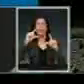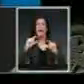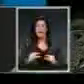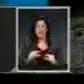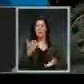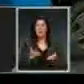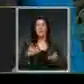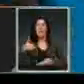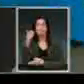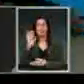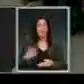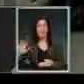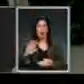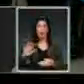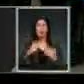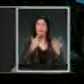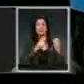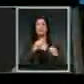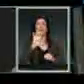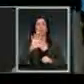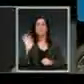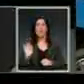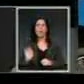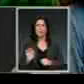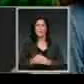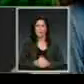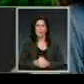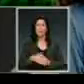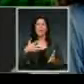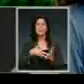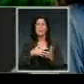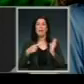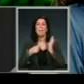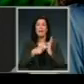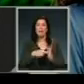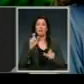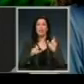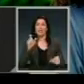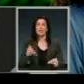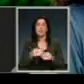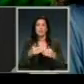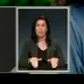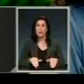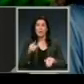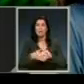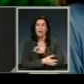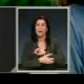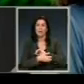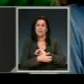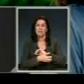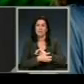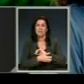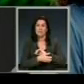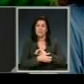ה-OECD בכ-75%. מחקרים מראים באופן מאוד חד משמעי שאנשים מוגבלויות נוטים להיות עניים, והשעניים נוטים